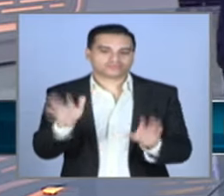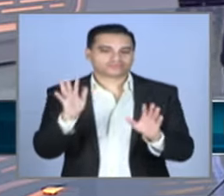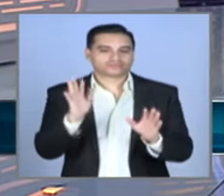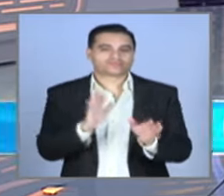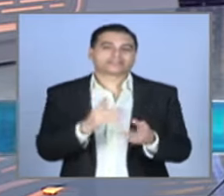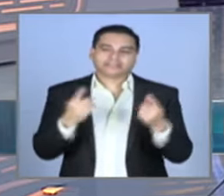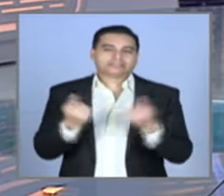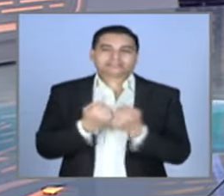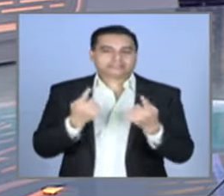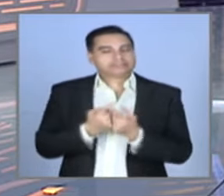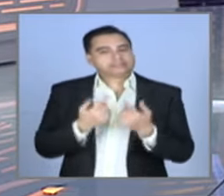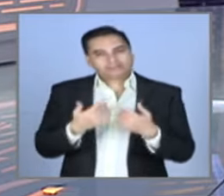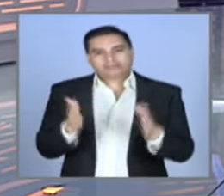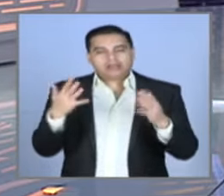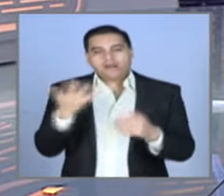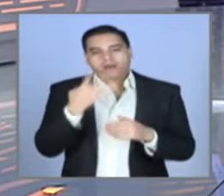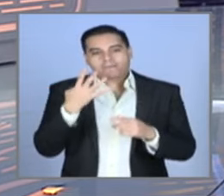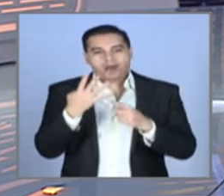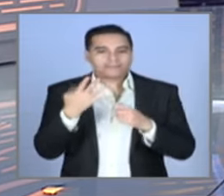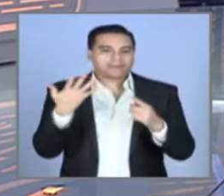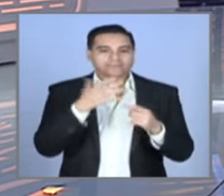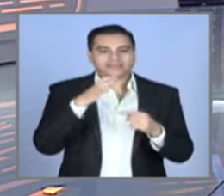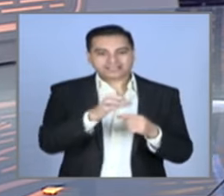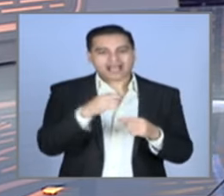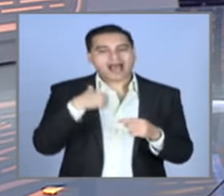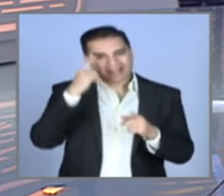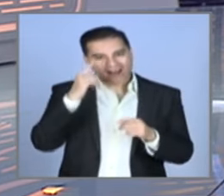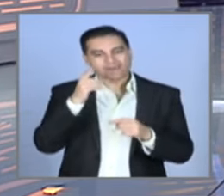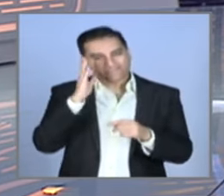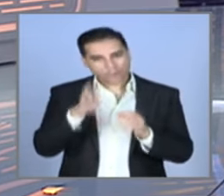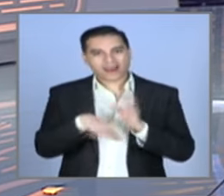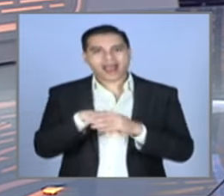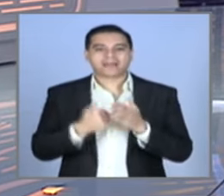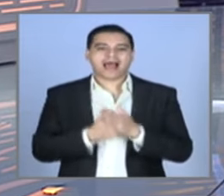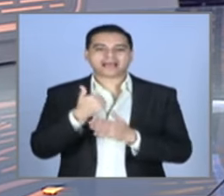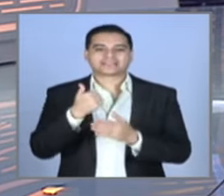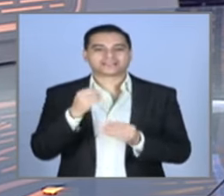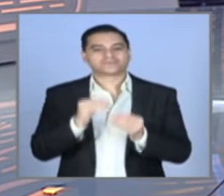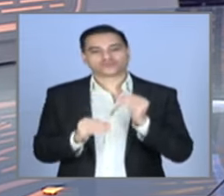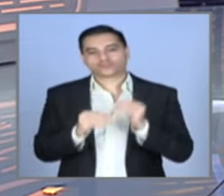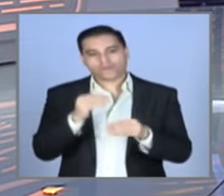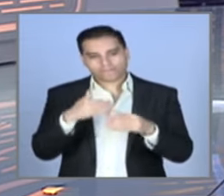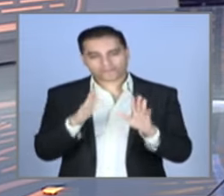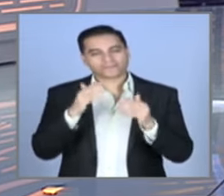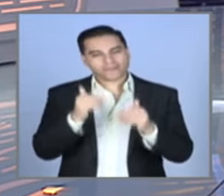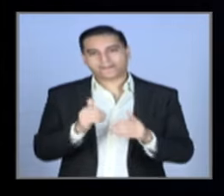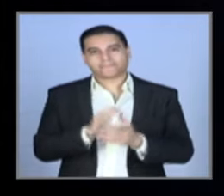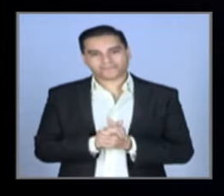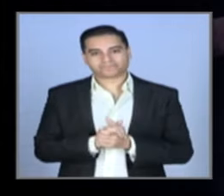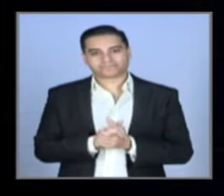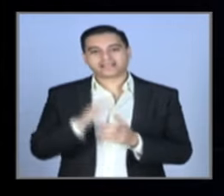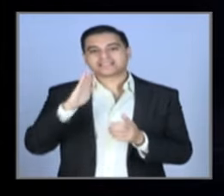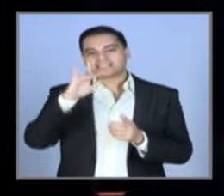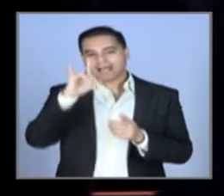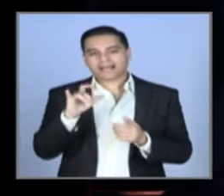تفضل. 4 من 9، وأنا متأكد إنك كان ممكن تعمل أحسن من كده. تمام. الحمد لله.